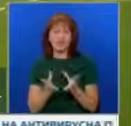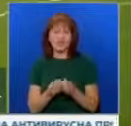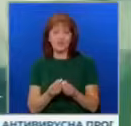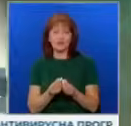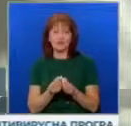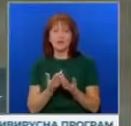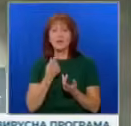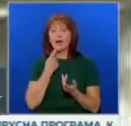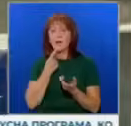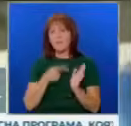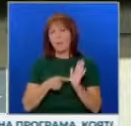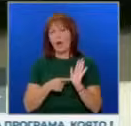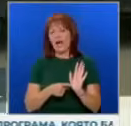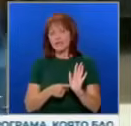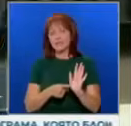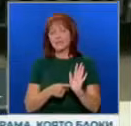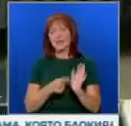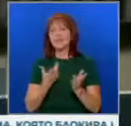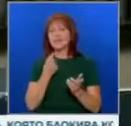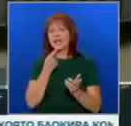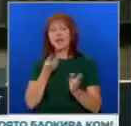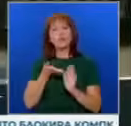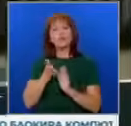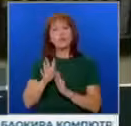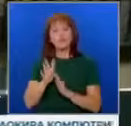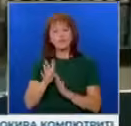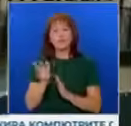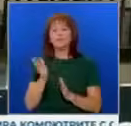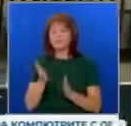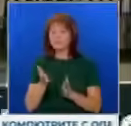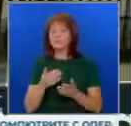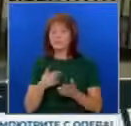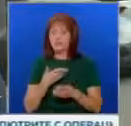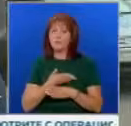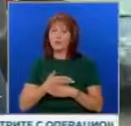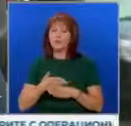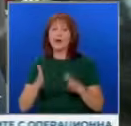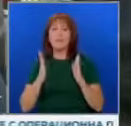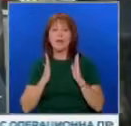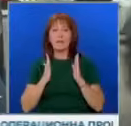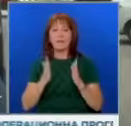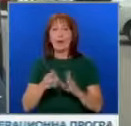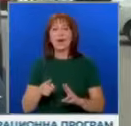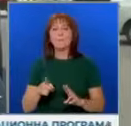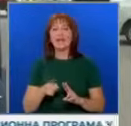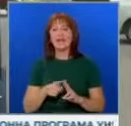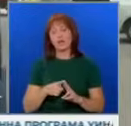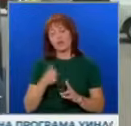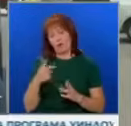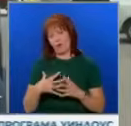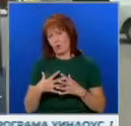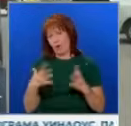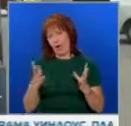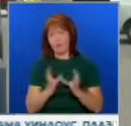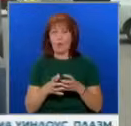за какво сме учили, успяхме да вкараме голове и мисля, че заслужено продължаваме напред. Панатинайкос естествено е фаворит,